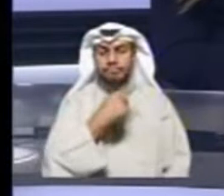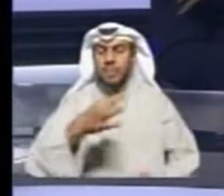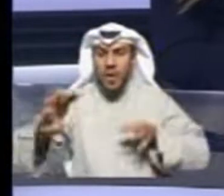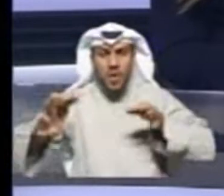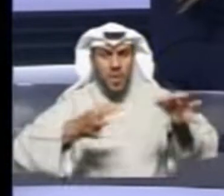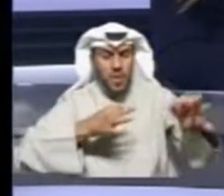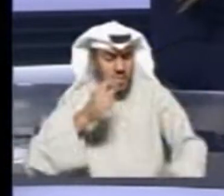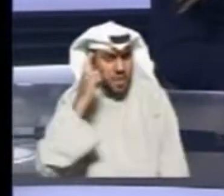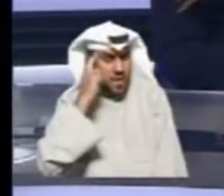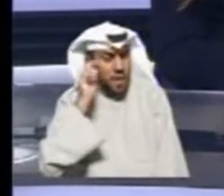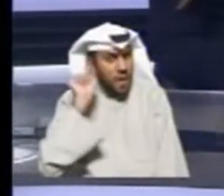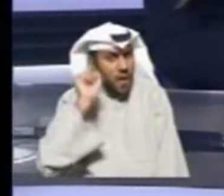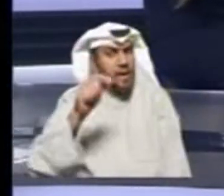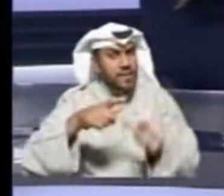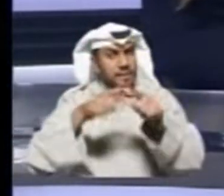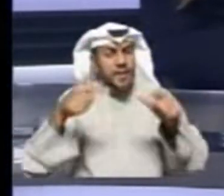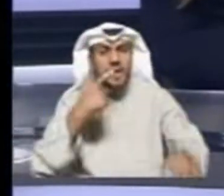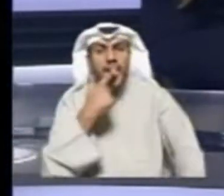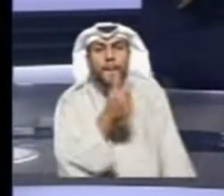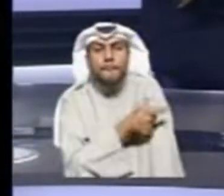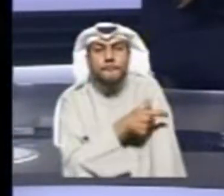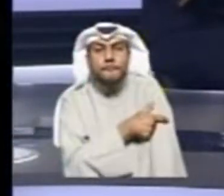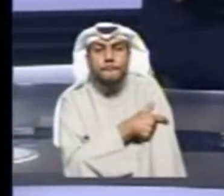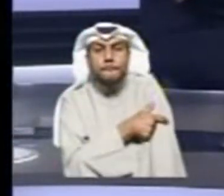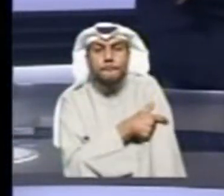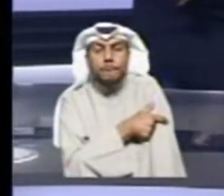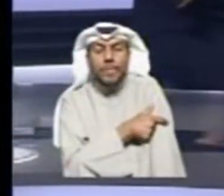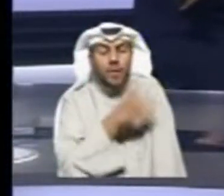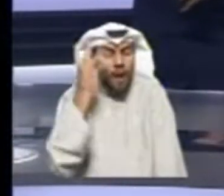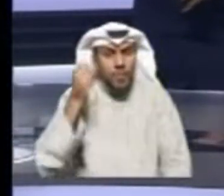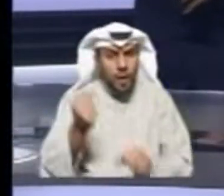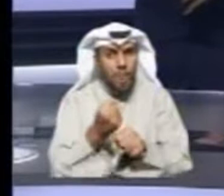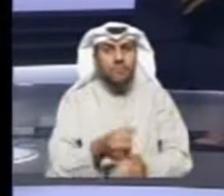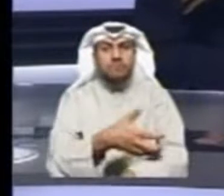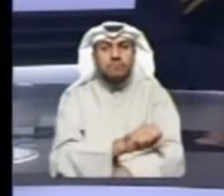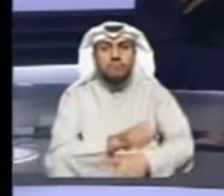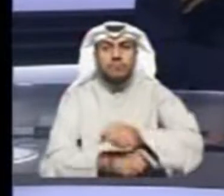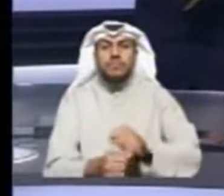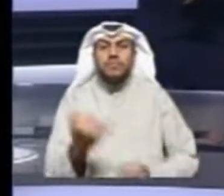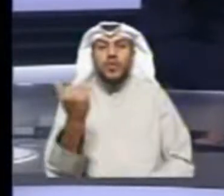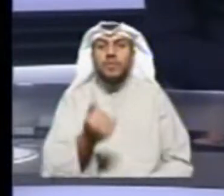ليوم الهلال الأحمر الخليجي لتعزيز وتوحيد الجهود وتكثيف التغطية الإعلامية.